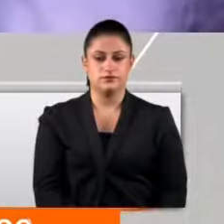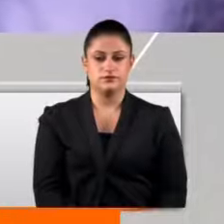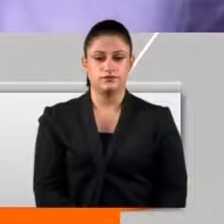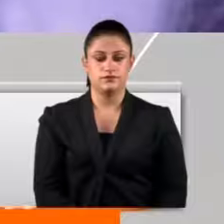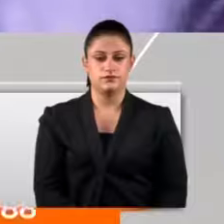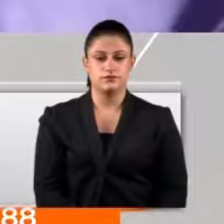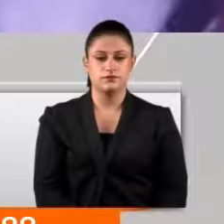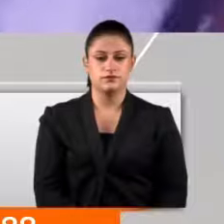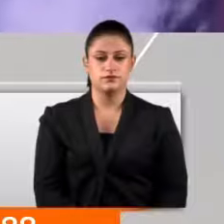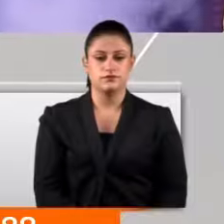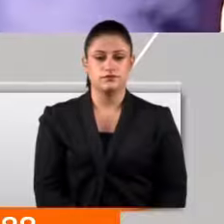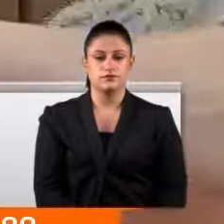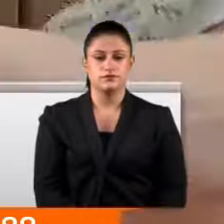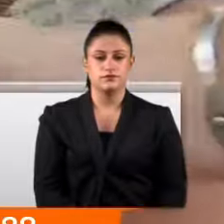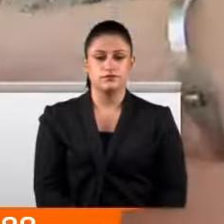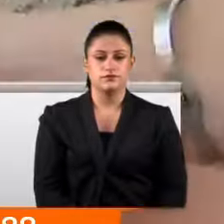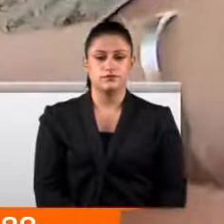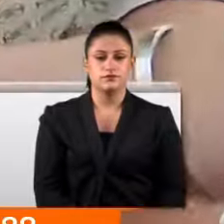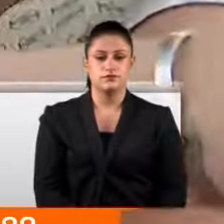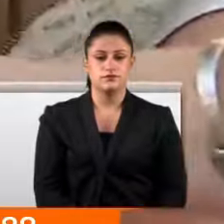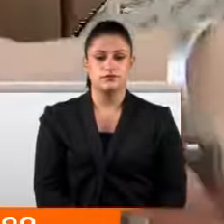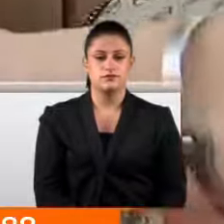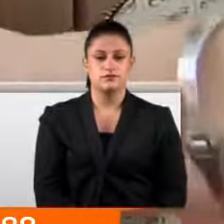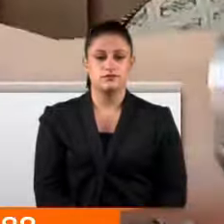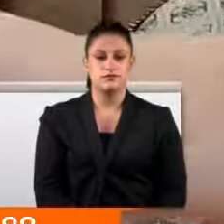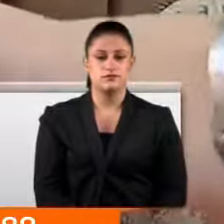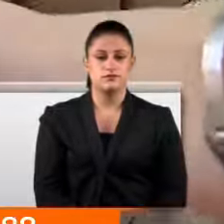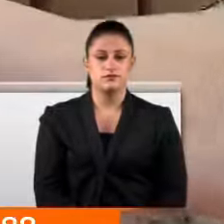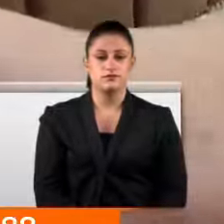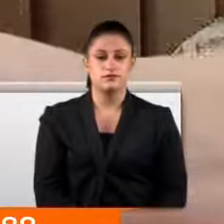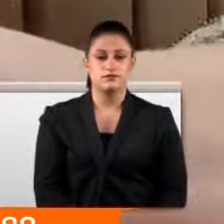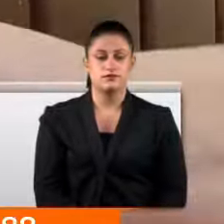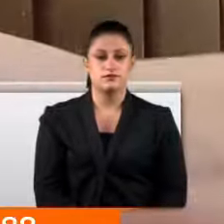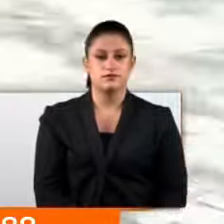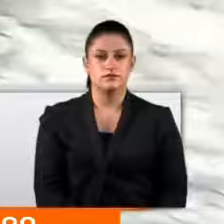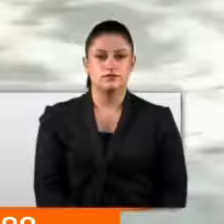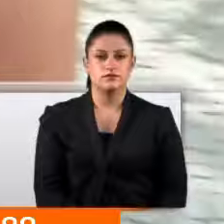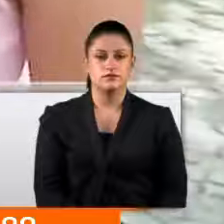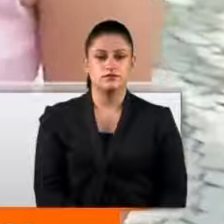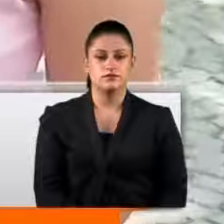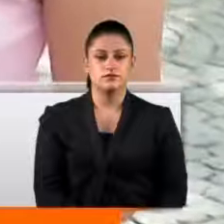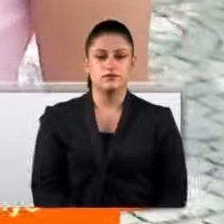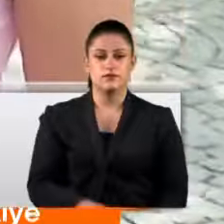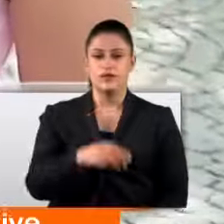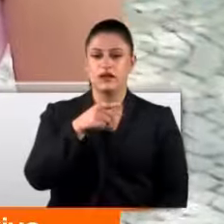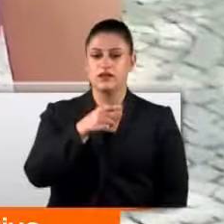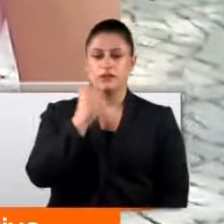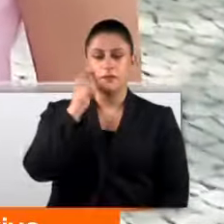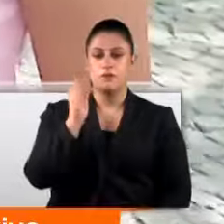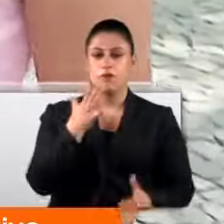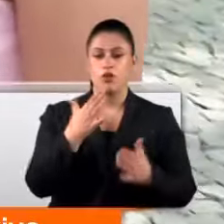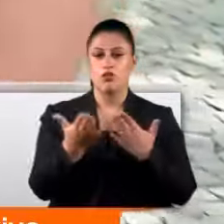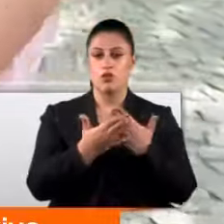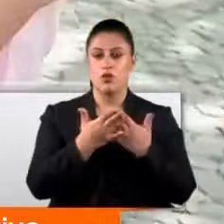bizim fikrimiz ikimizin birden olduğu yönünde. Gelinin tabii ki de. Gelinin ama kız tarafının. Sizce düğünde takılan takılar